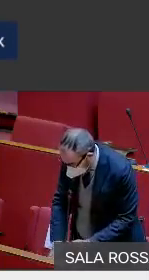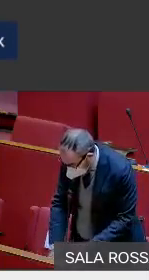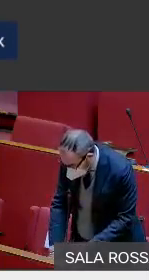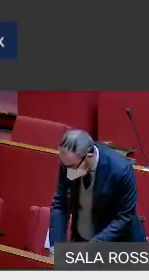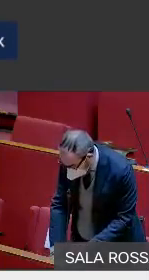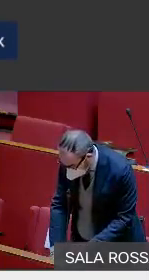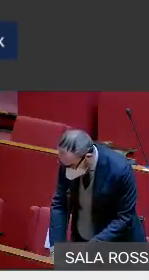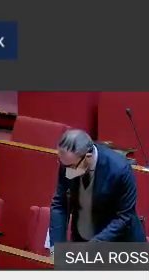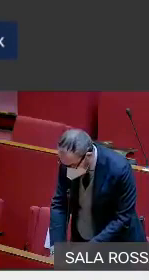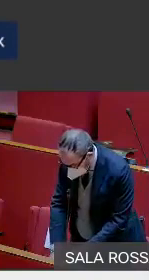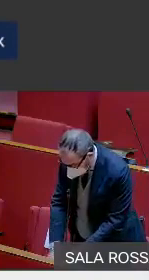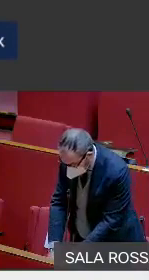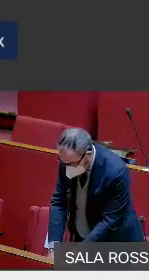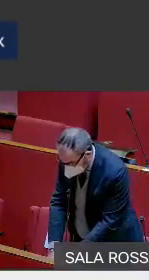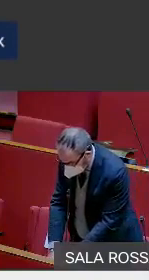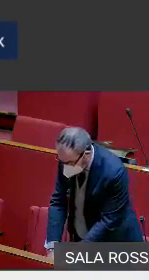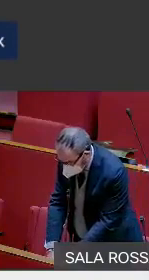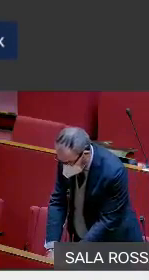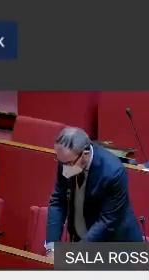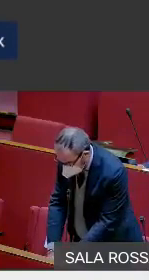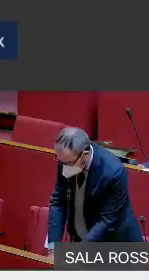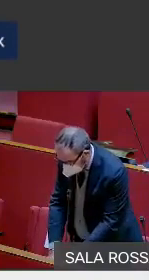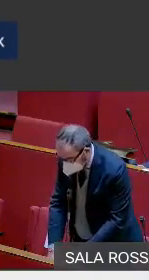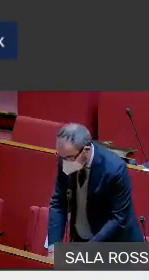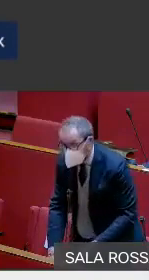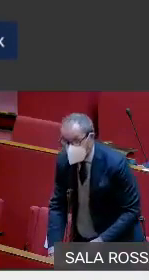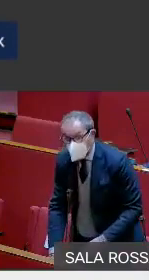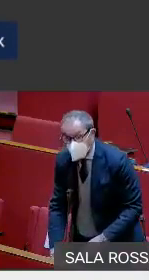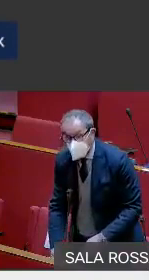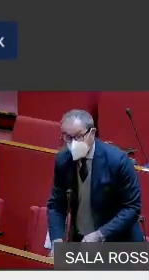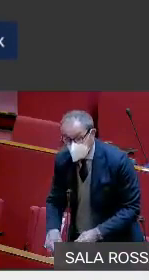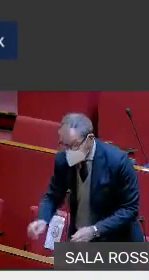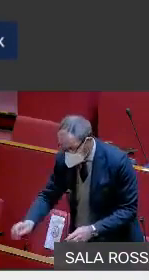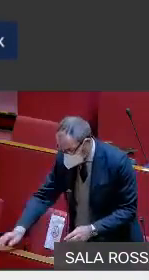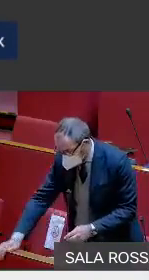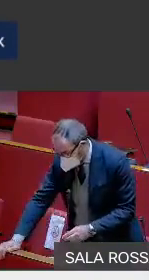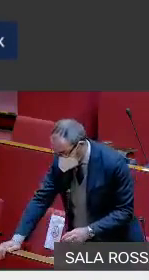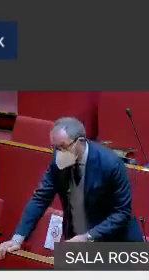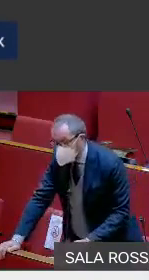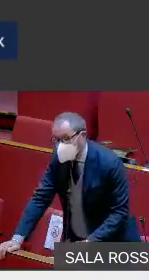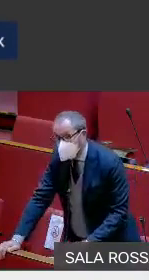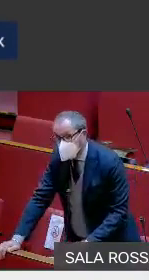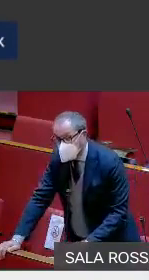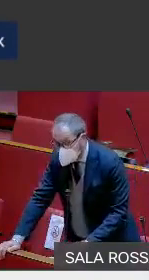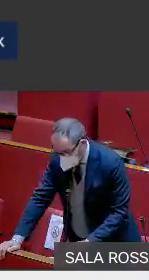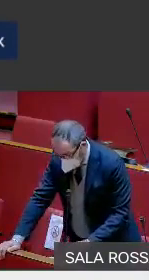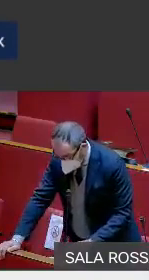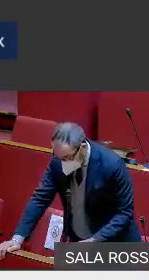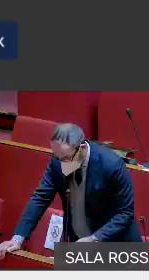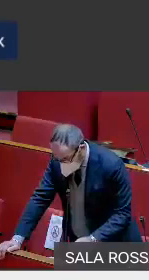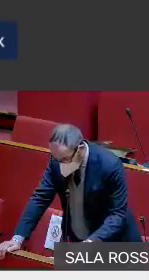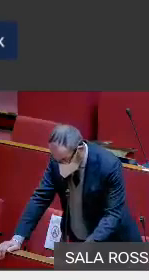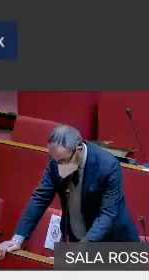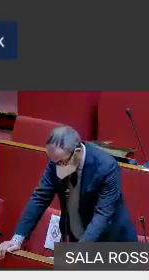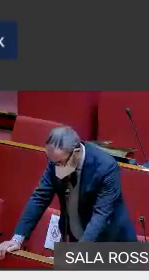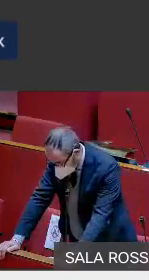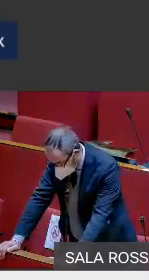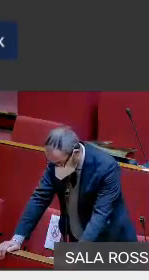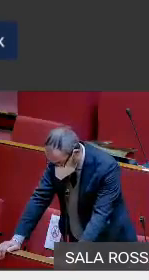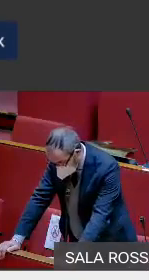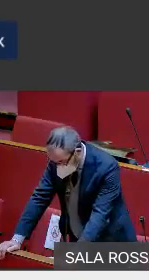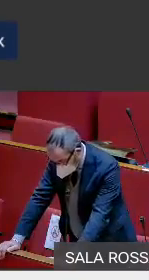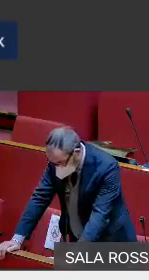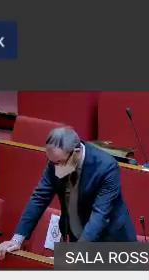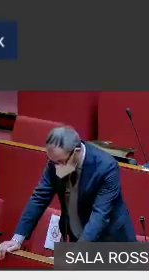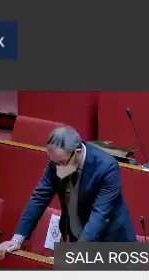a concederlo è chiaramente poi mi attiverò ad avere nei confronti appunto dell'amministrazione per far sì che questi eventi